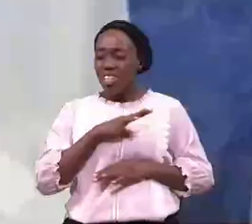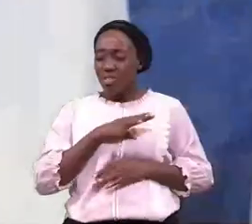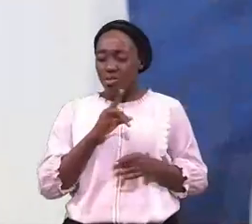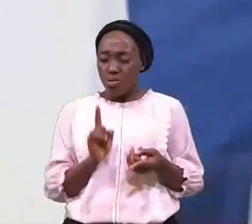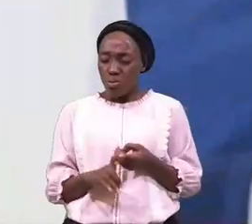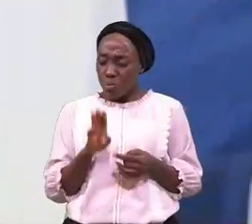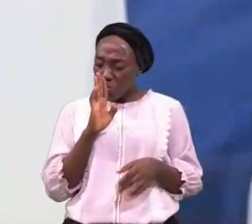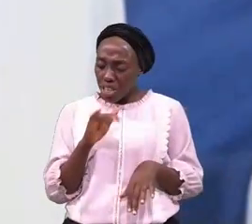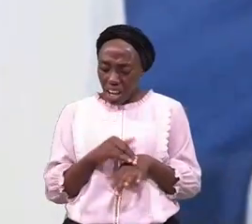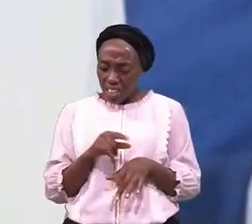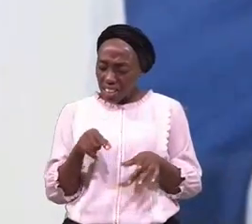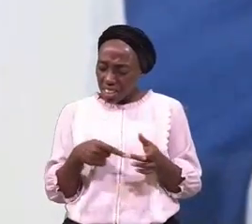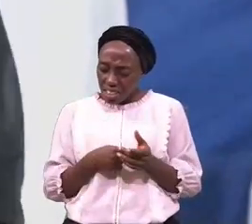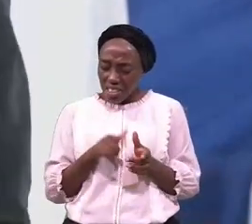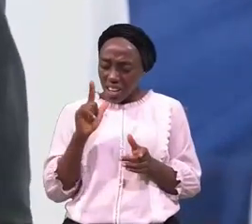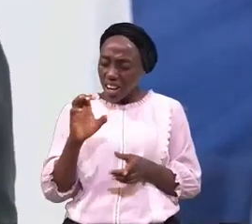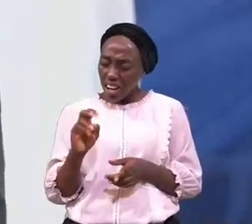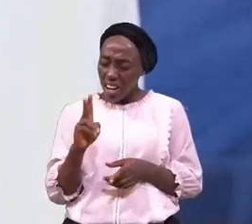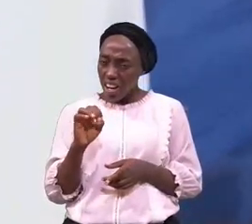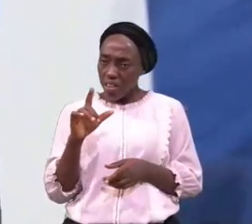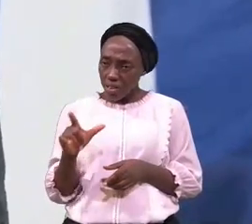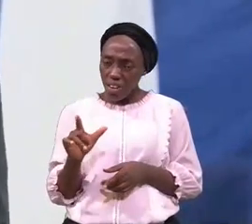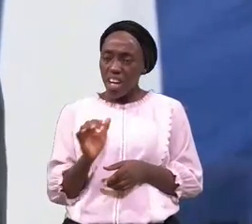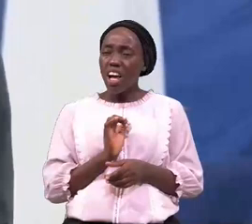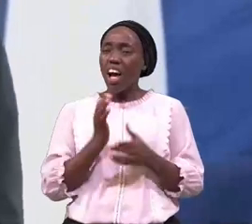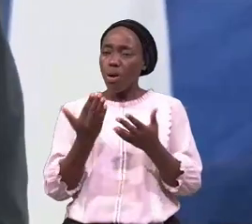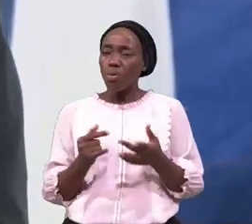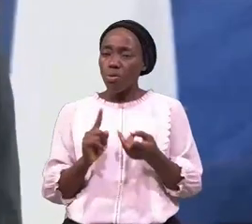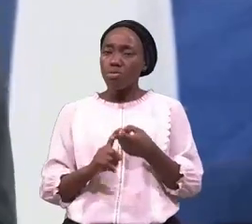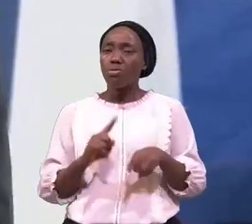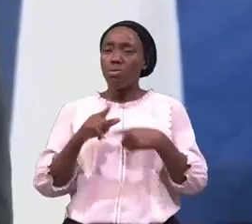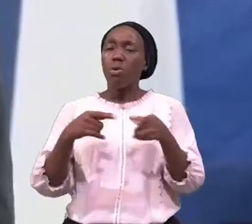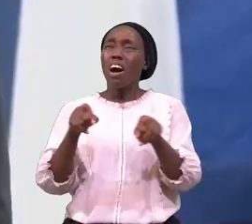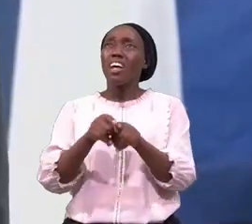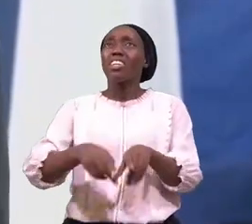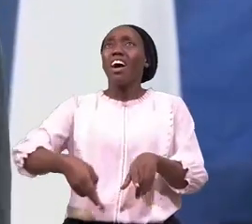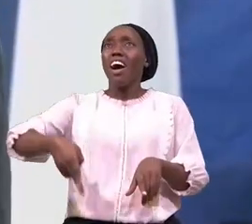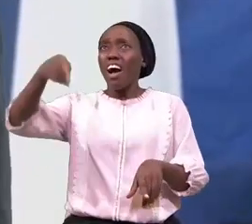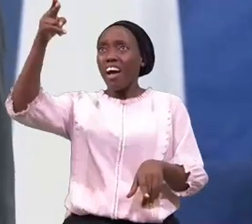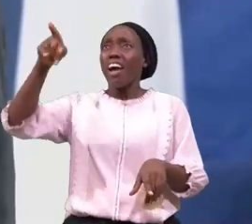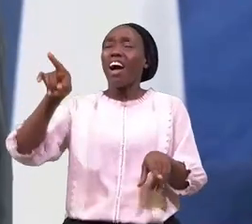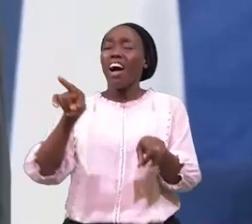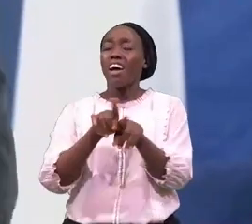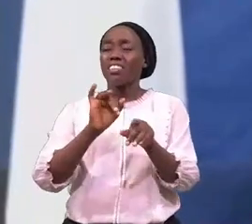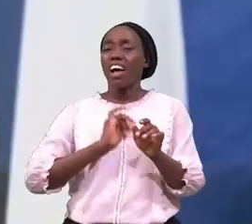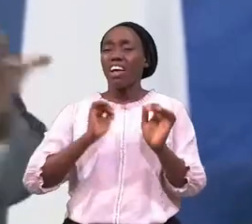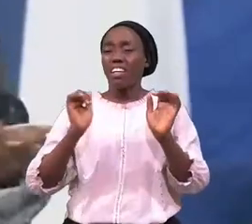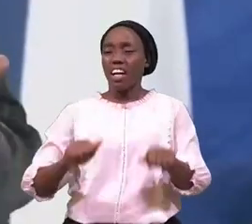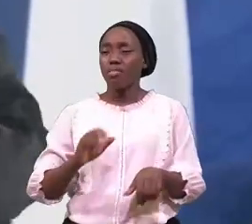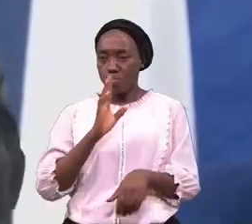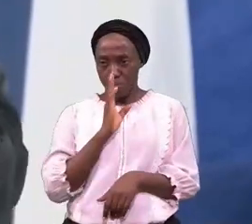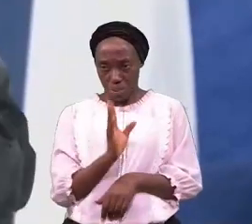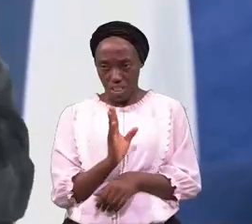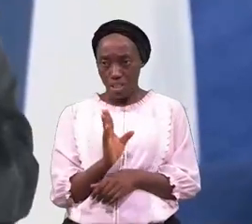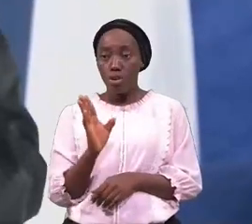C'est Saint Jean cela qui dit, je ne suis pas satisfait d'être à ce niveau. je veux aller aussi haut que je